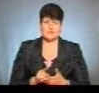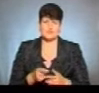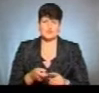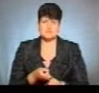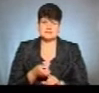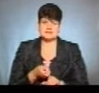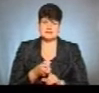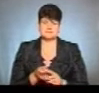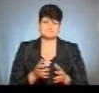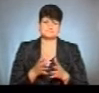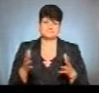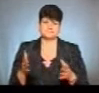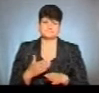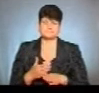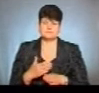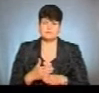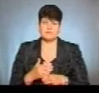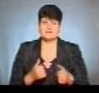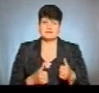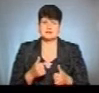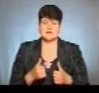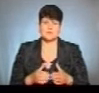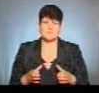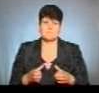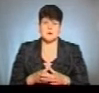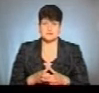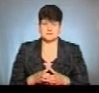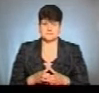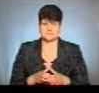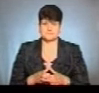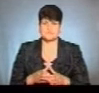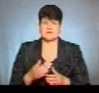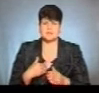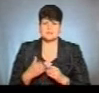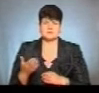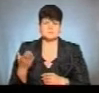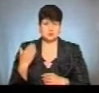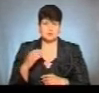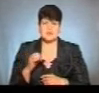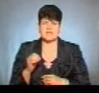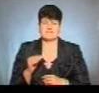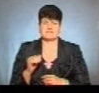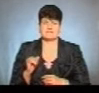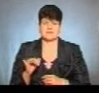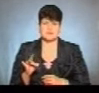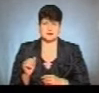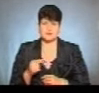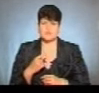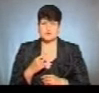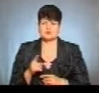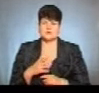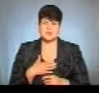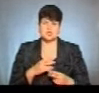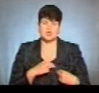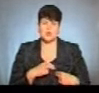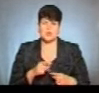залежить левова частка від рейтингу партії. Тобто я на минулому ефірі казав, що наші колеги в